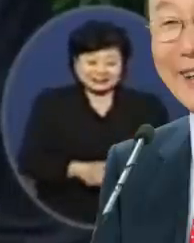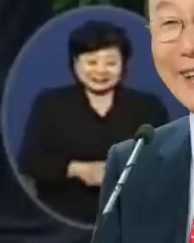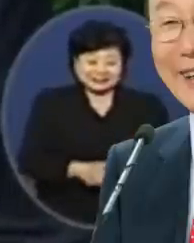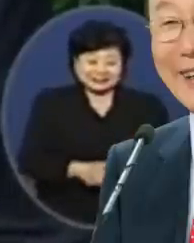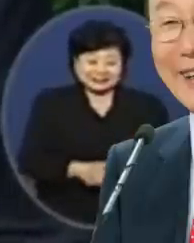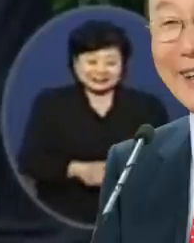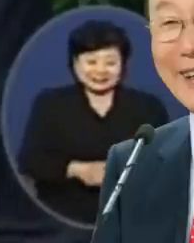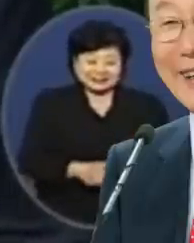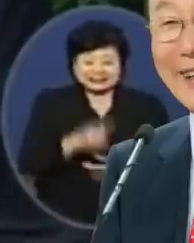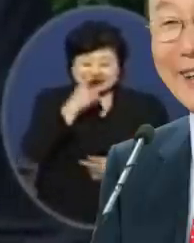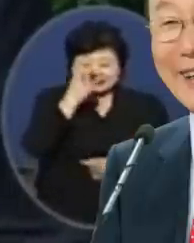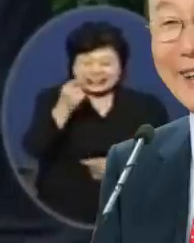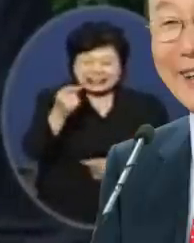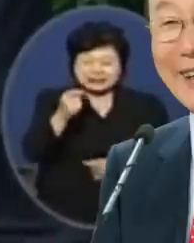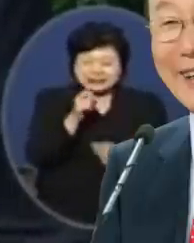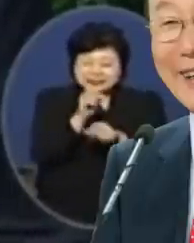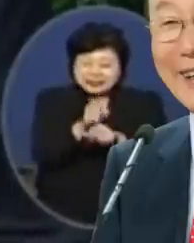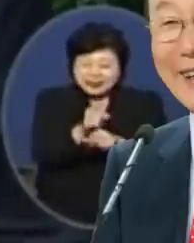상당히 까다로운 사람 같습니다.